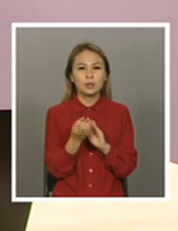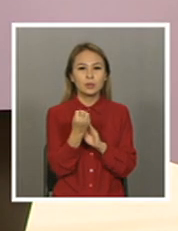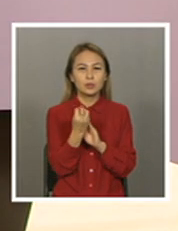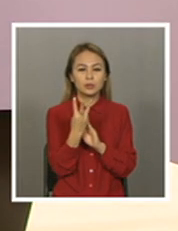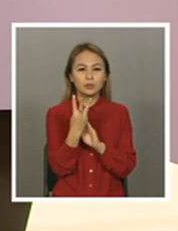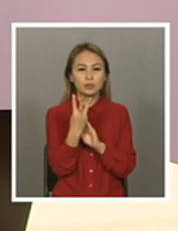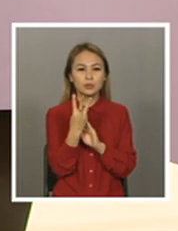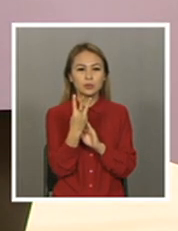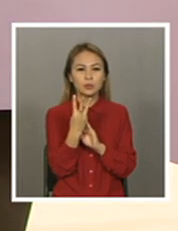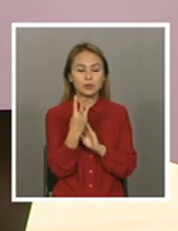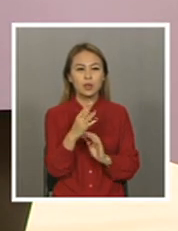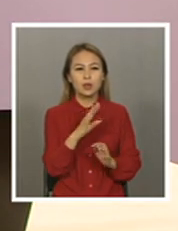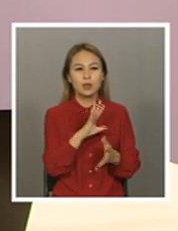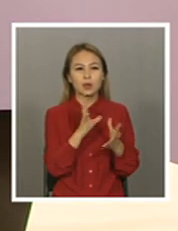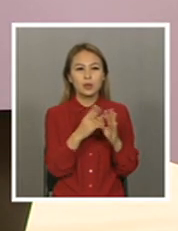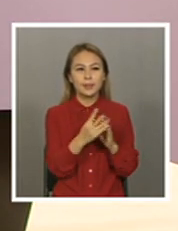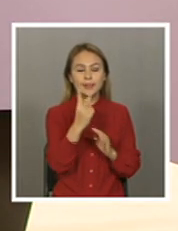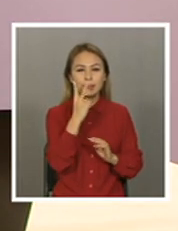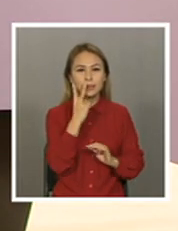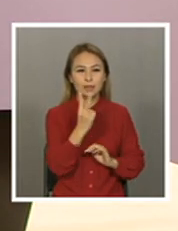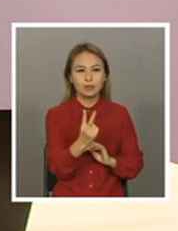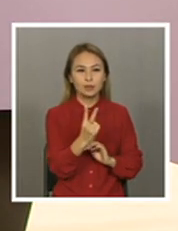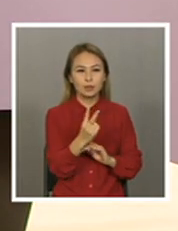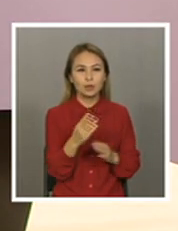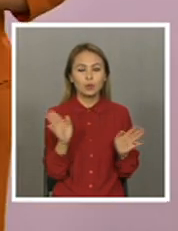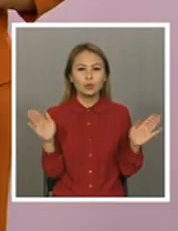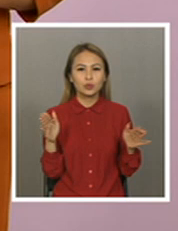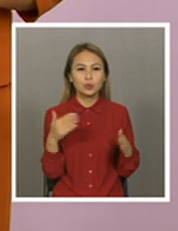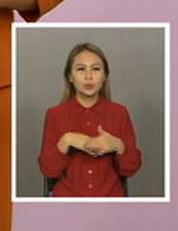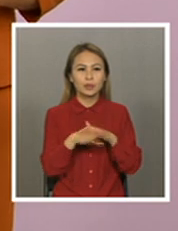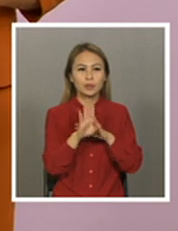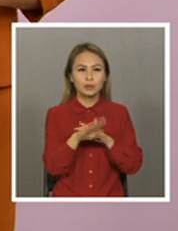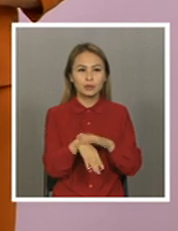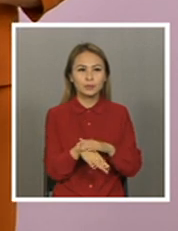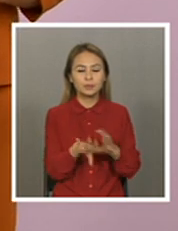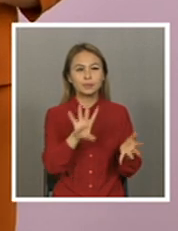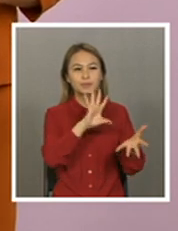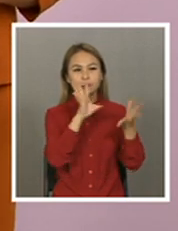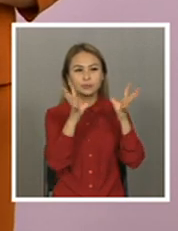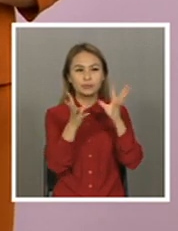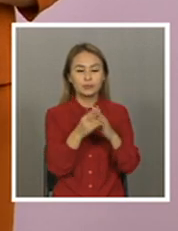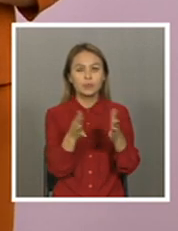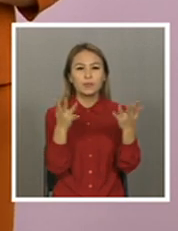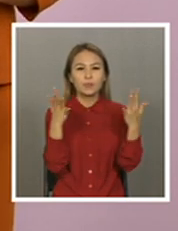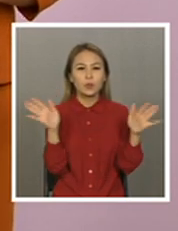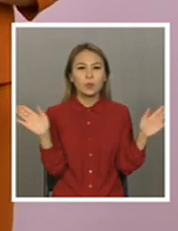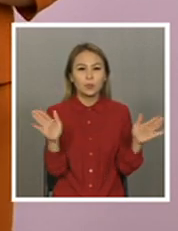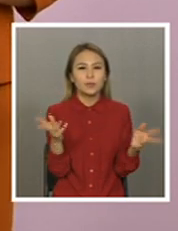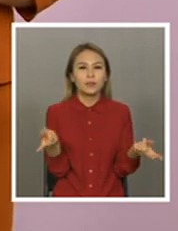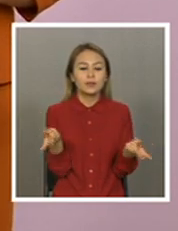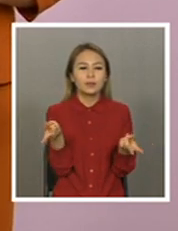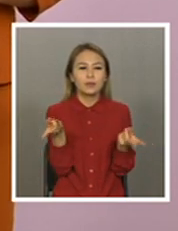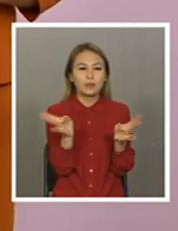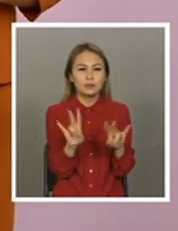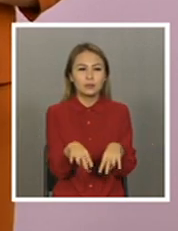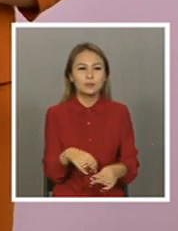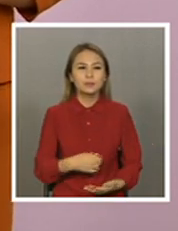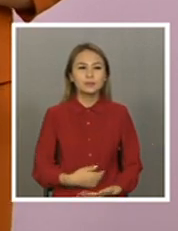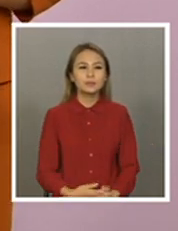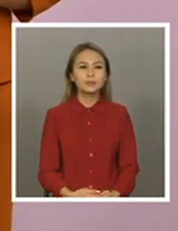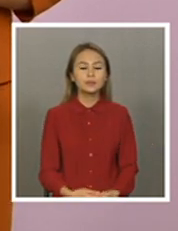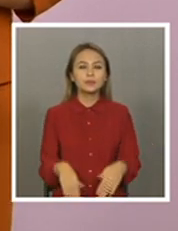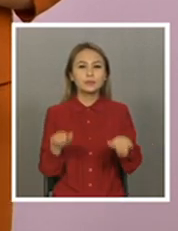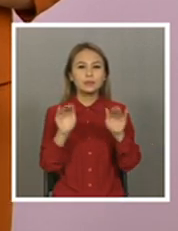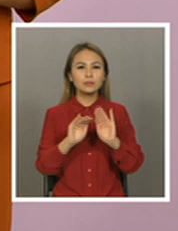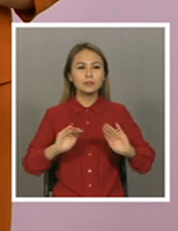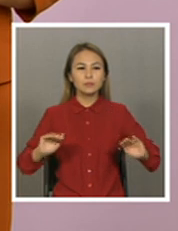13 көбелектің екеуі ұшып кетті. Сонда неше көбелек қалды? Балалар,